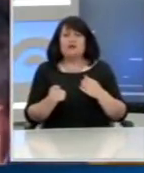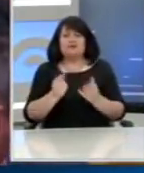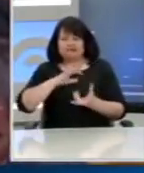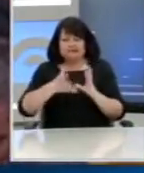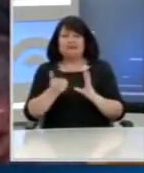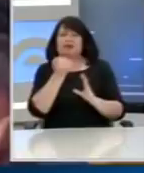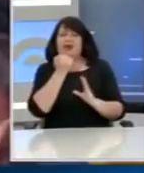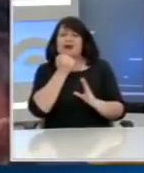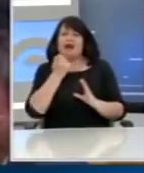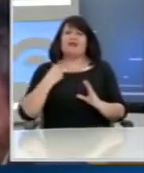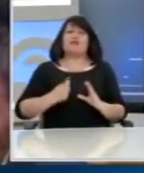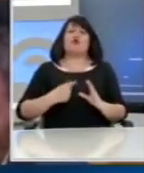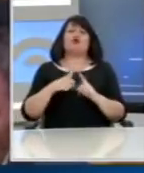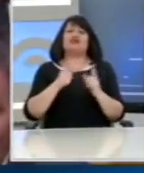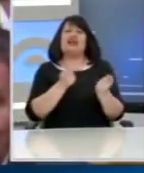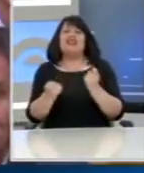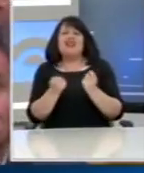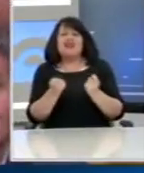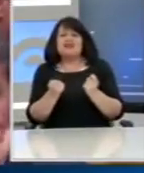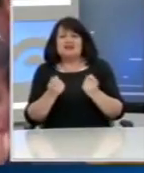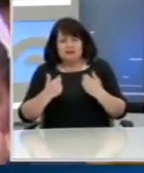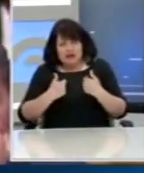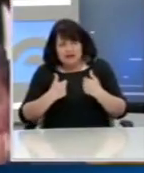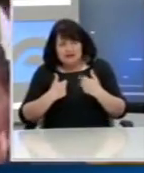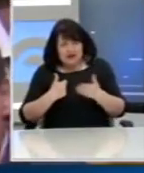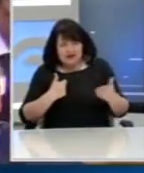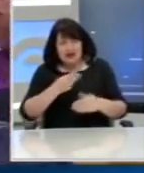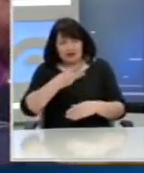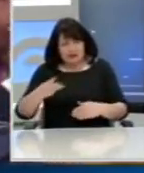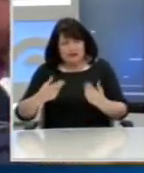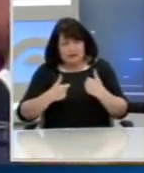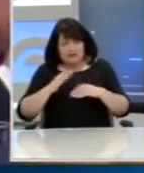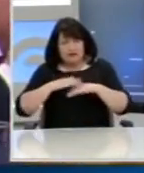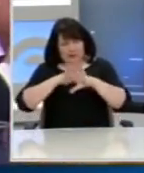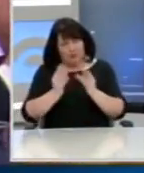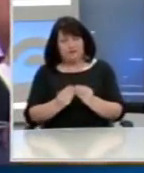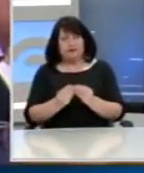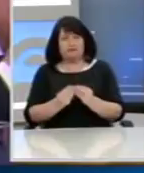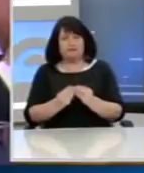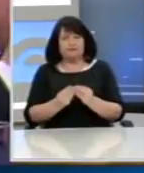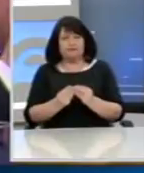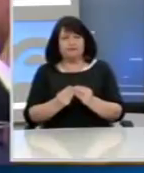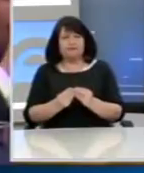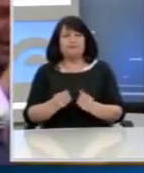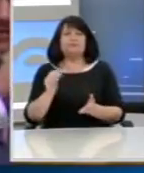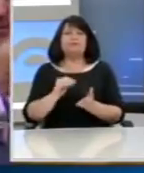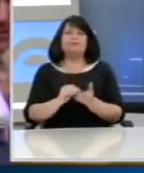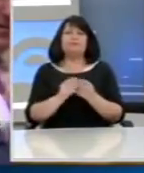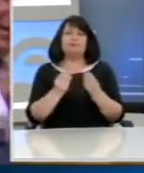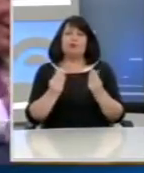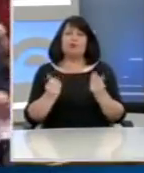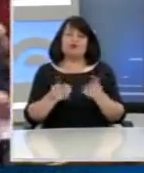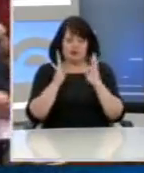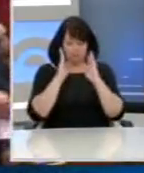στην ελληνική δημόσια διοίκηση, ή ο ΣΥΡΙΖΑ? Κύριε Μητσοτάκη, θα επανέλθω όμως στην ουσία της